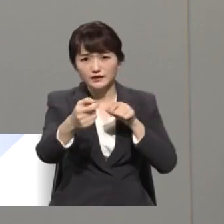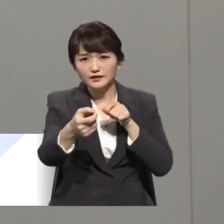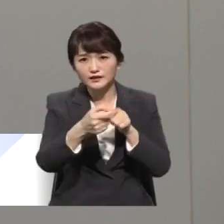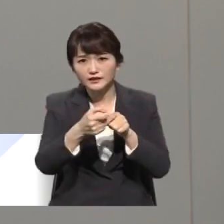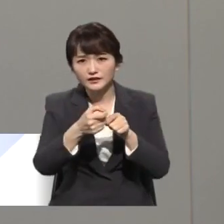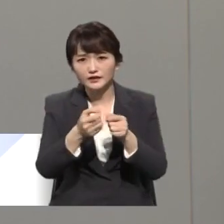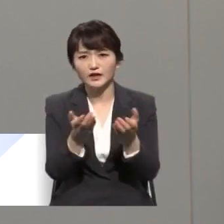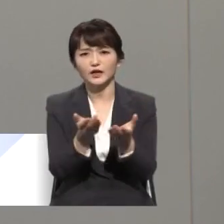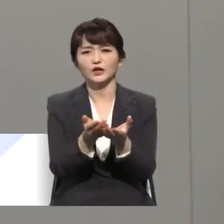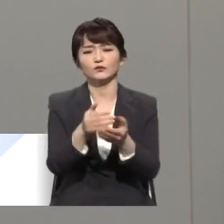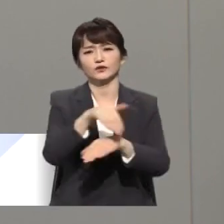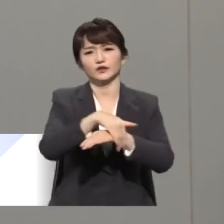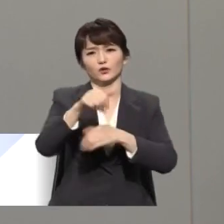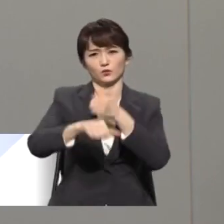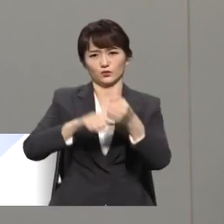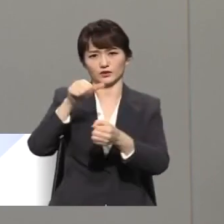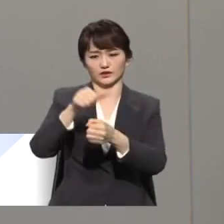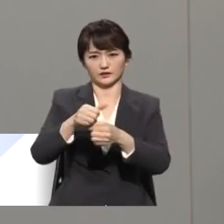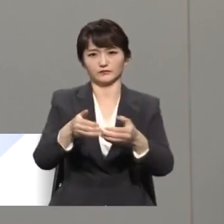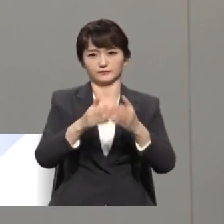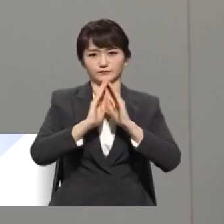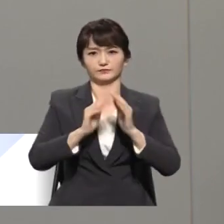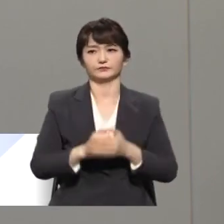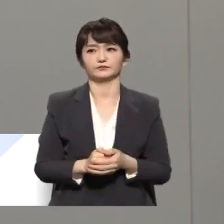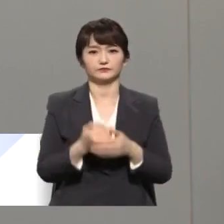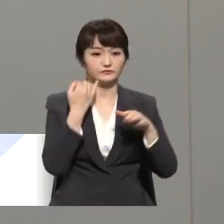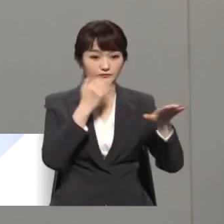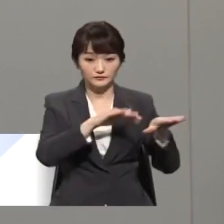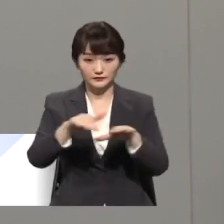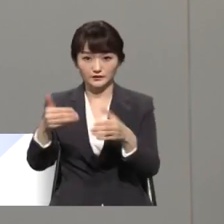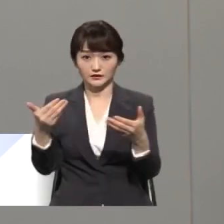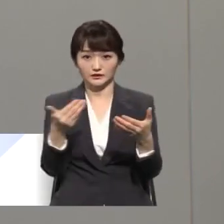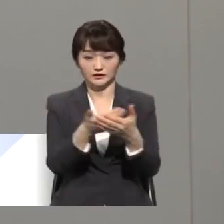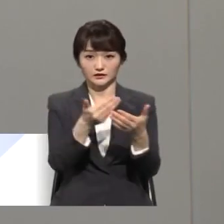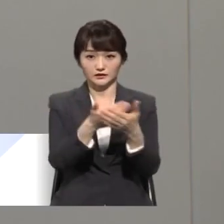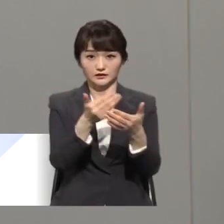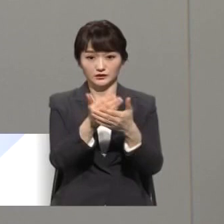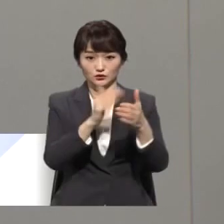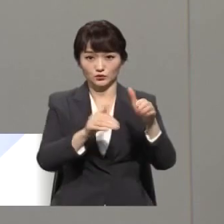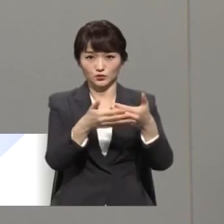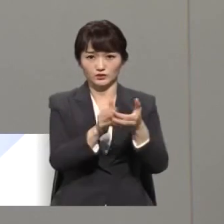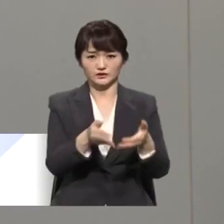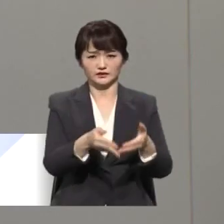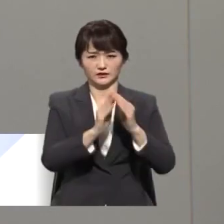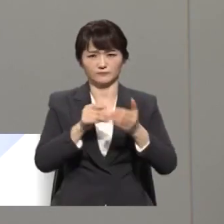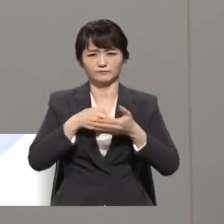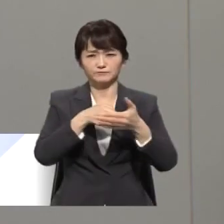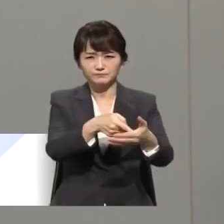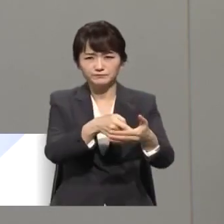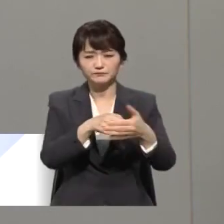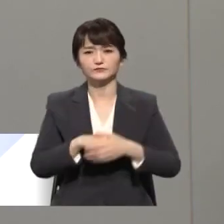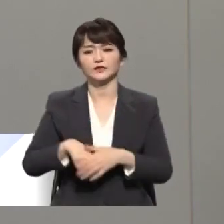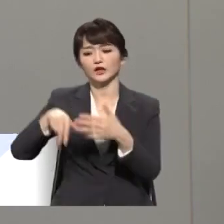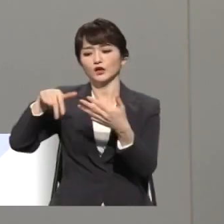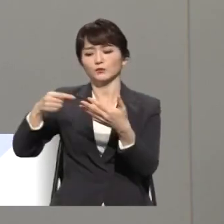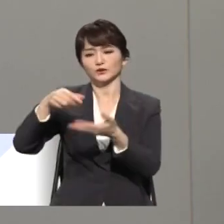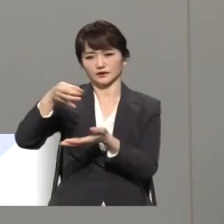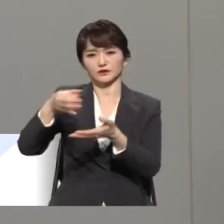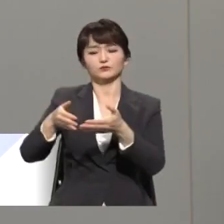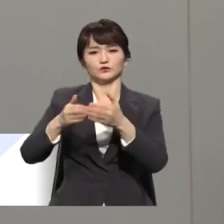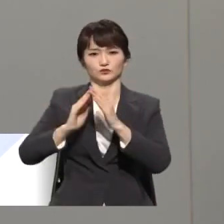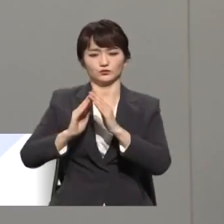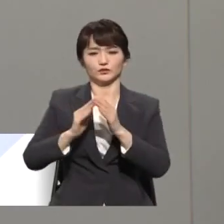계획을 수립하고 예 양지는 몸 4 설립을 강력해 추진했습니다 8조원 의 기분을 만들었어요 그래서